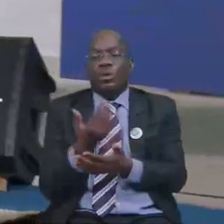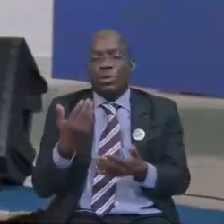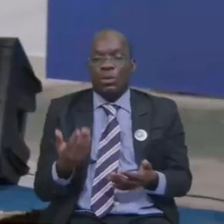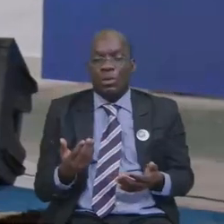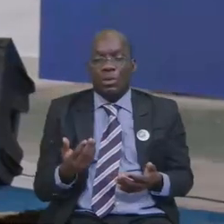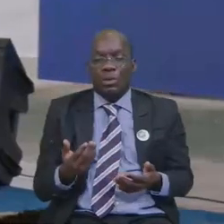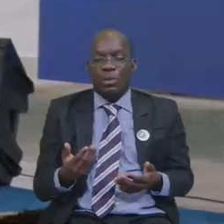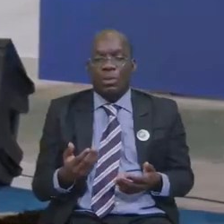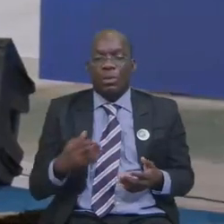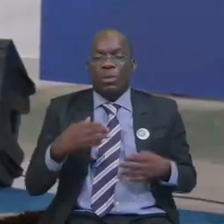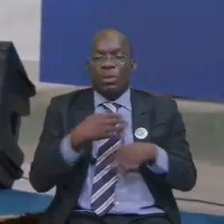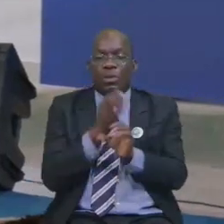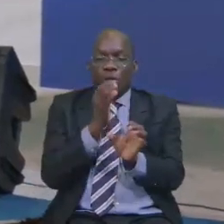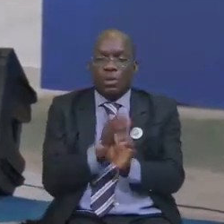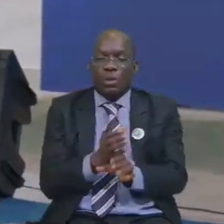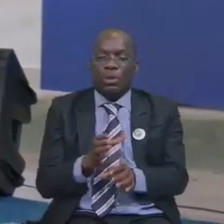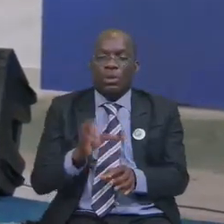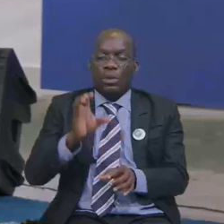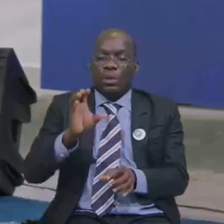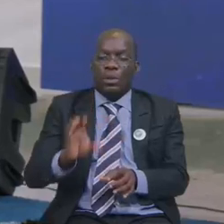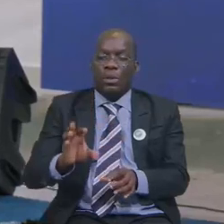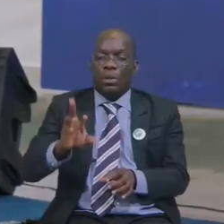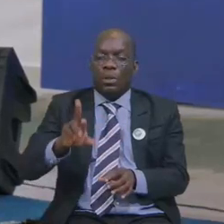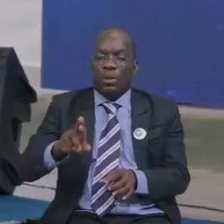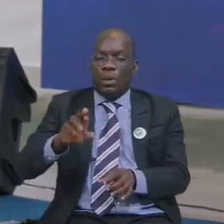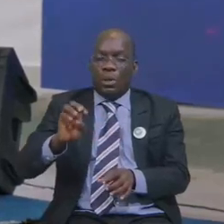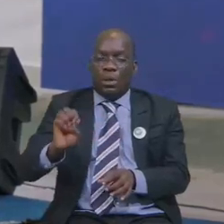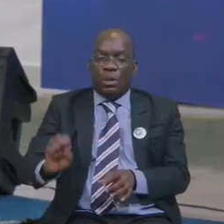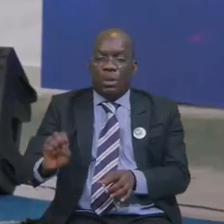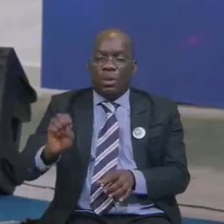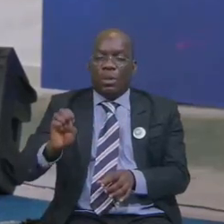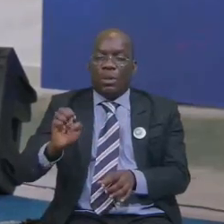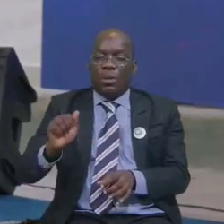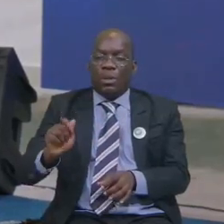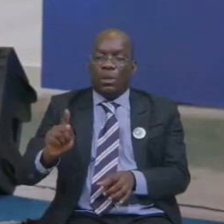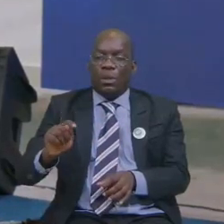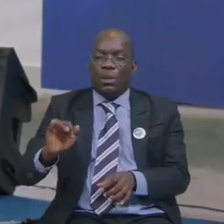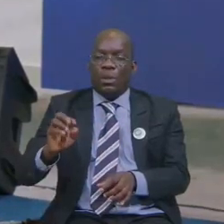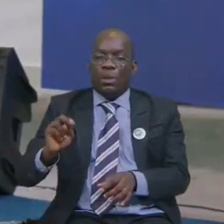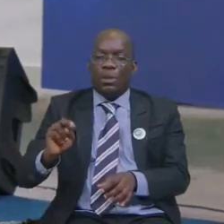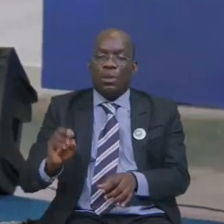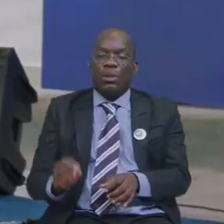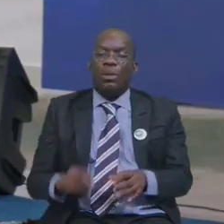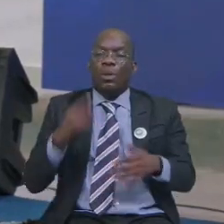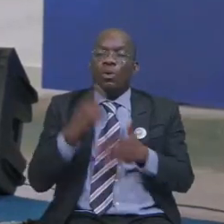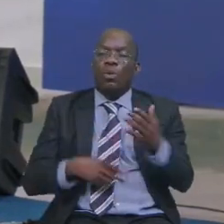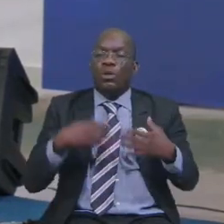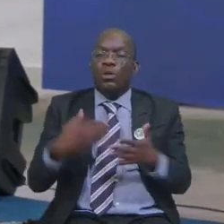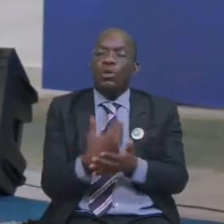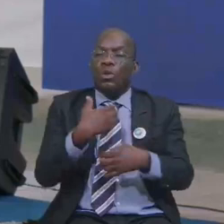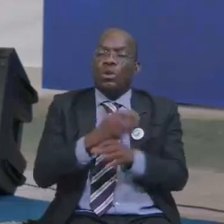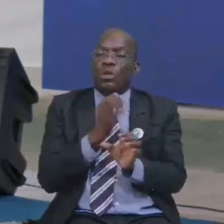qu'est-ce qu'une nouvelle création quand il dit nouvelle créature c'est une nouvelle création quelle nouvelle création